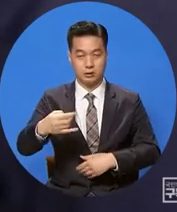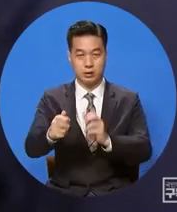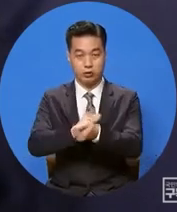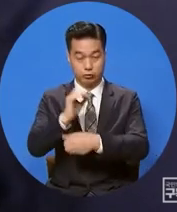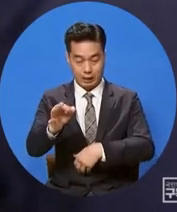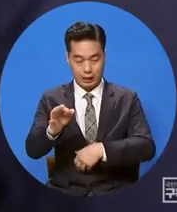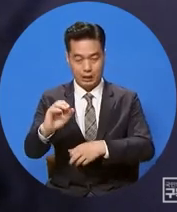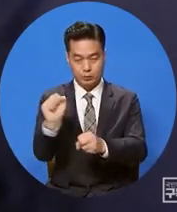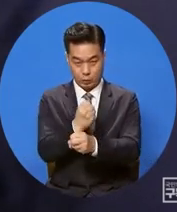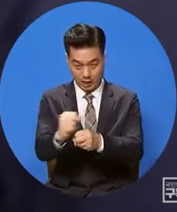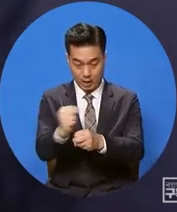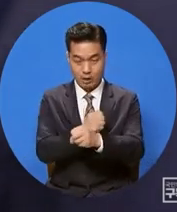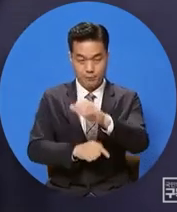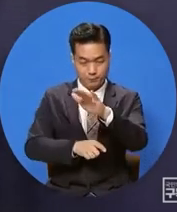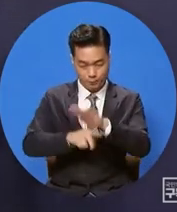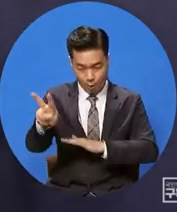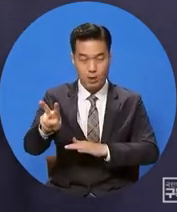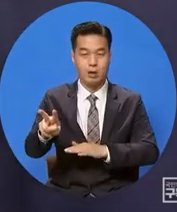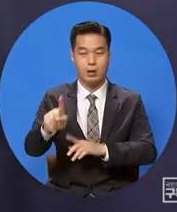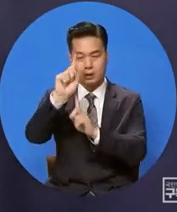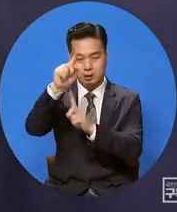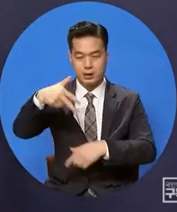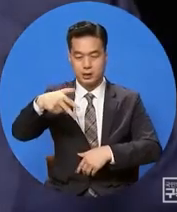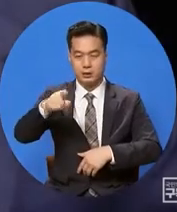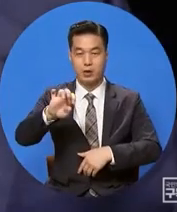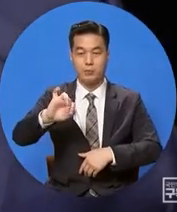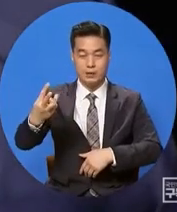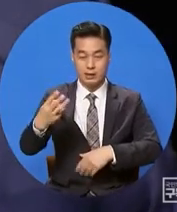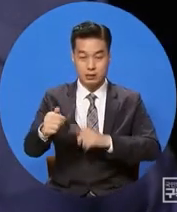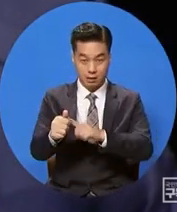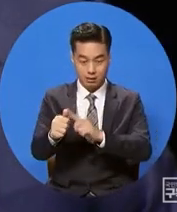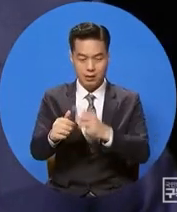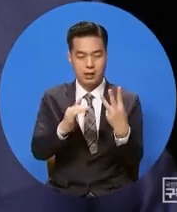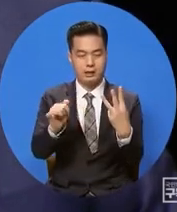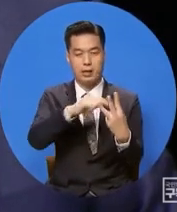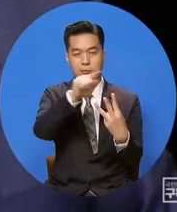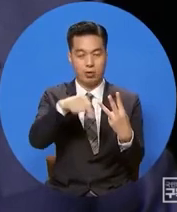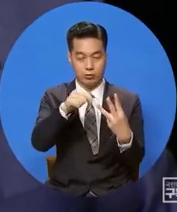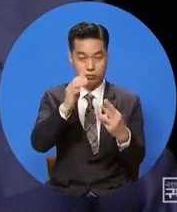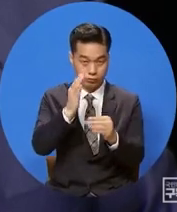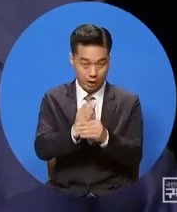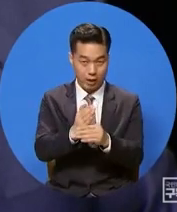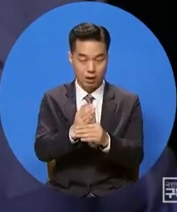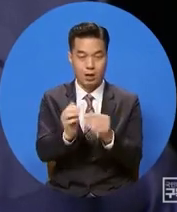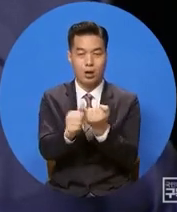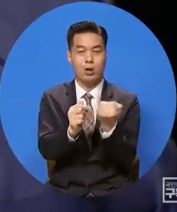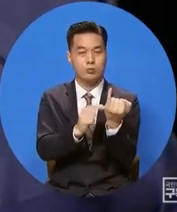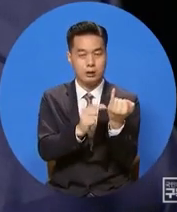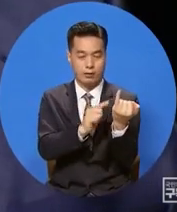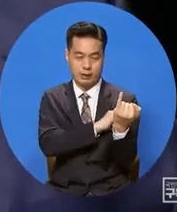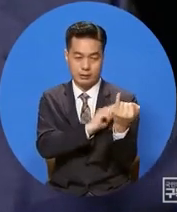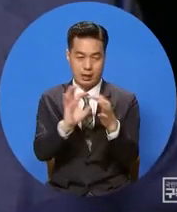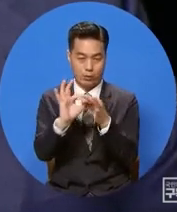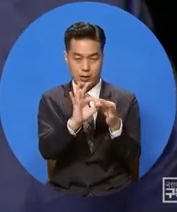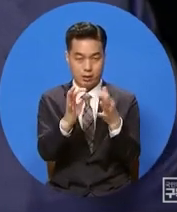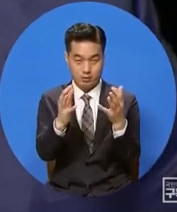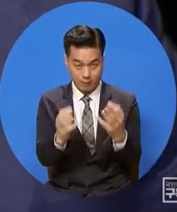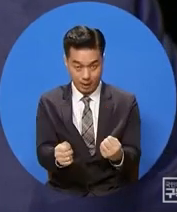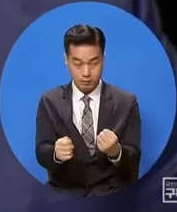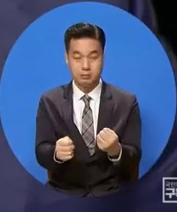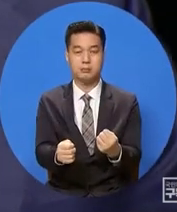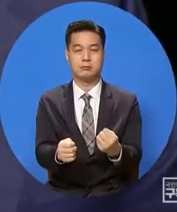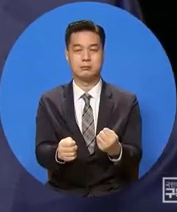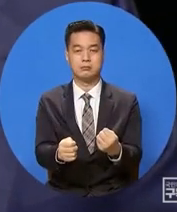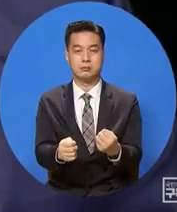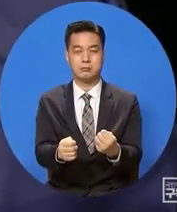이정필이가 도망갔죠. 아니 그건 전 모르죠. 어? 그러나 그 세 사람 중에 네. 부인하고 가장 관련됐던 사람이